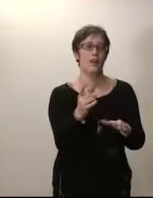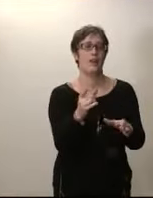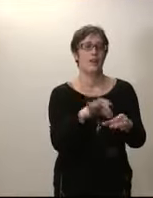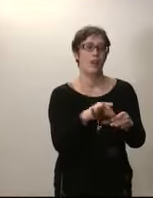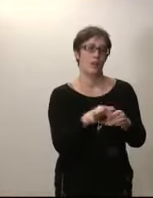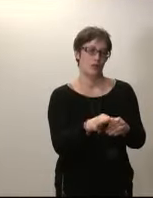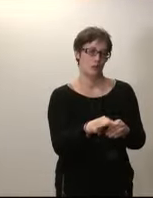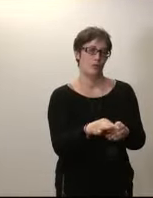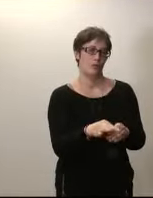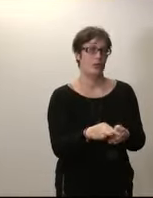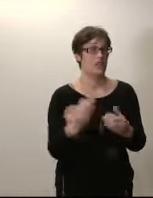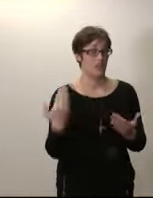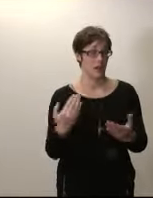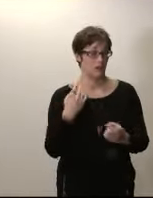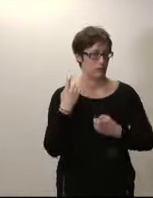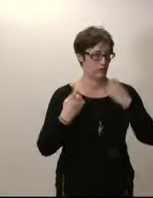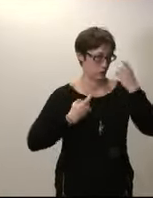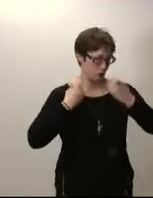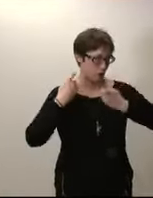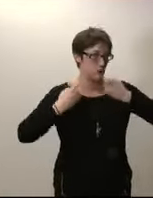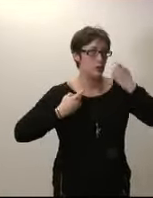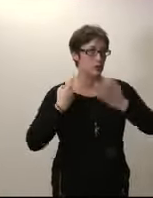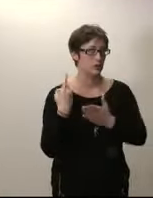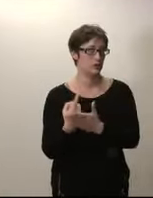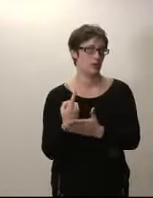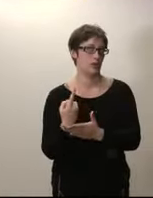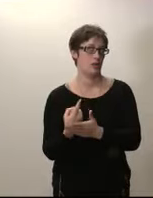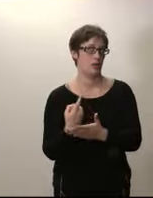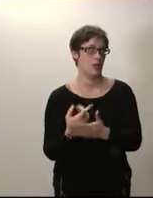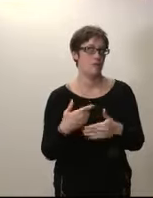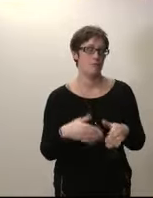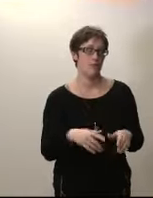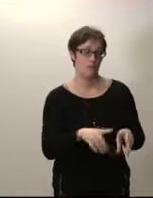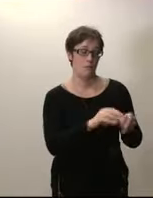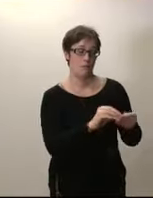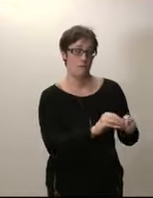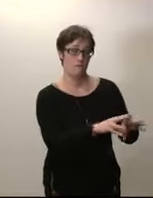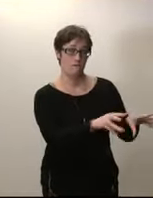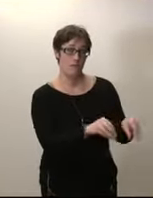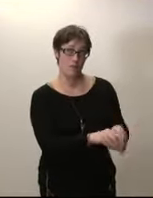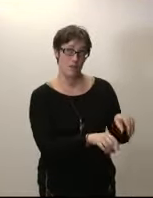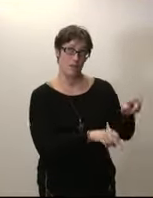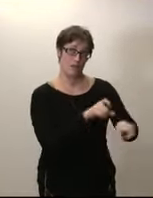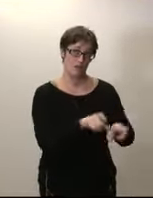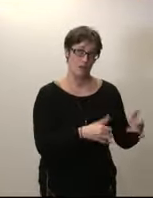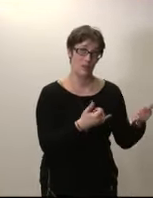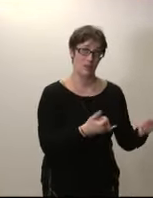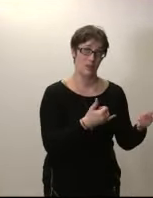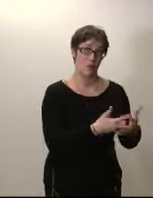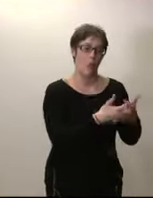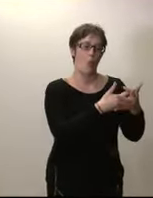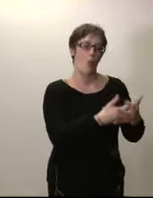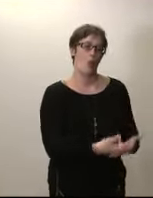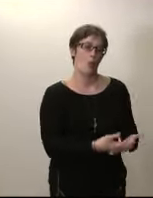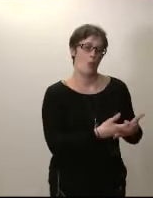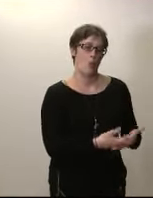ce calcul-là que vous faites. Simplement, ça va peser très lourdement sur les ménages thionvillois. Parce que 20%, c'est énorme. Et je le répète, on pouvait